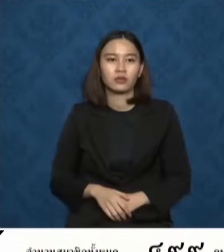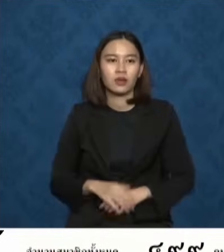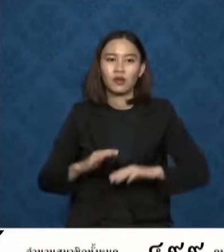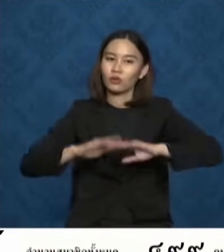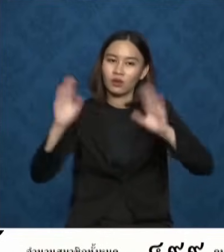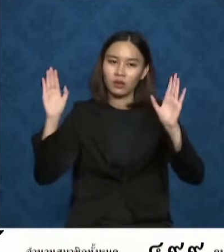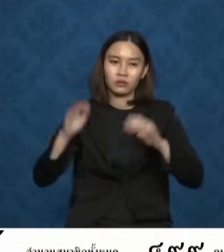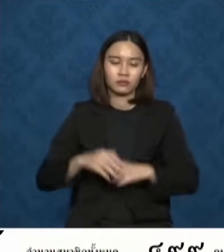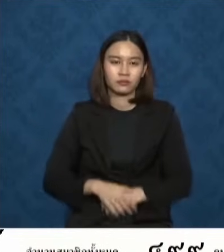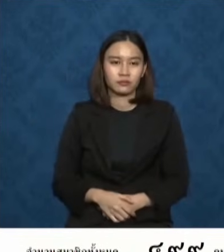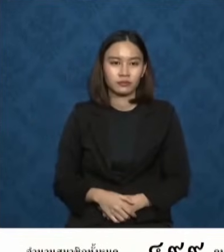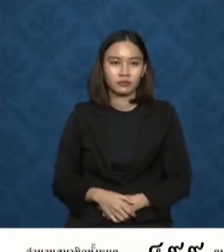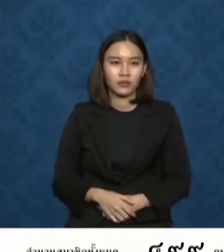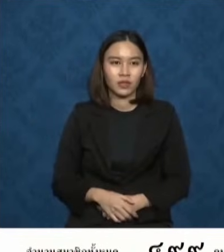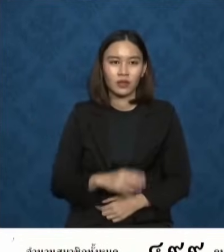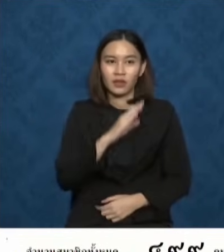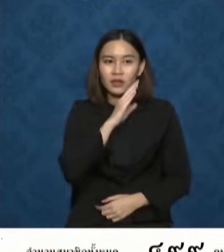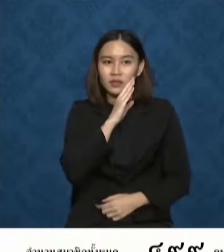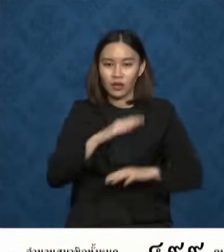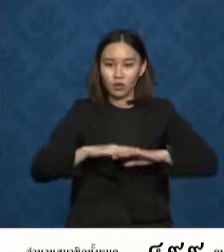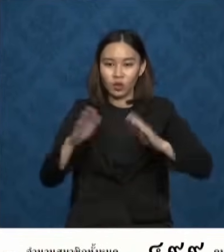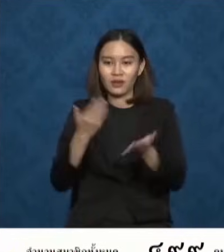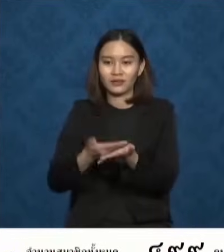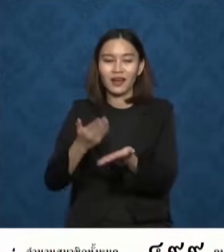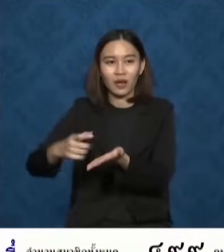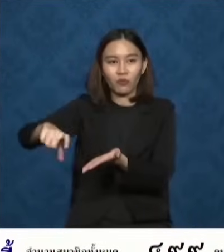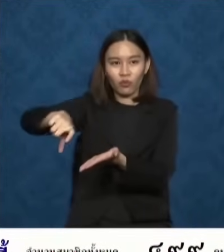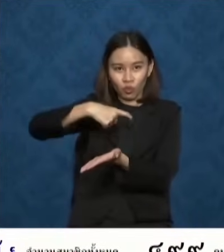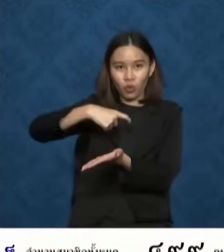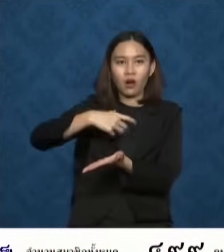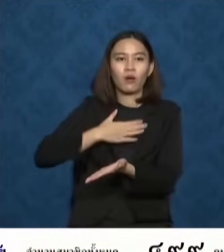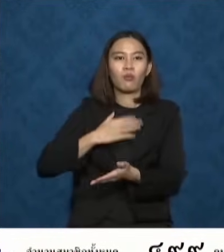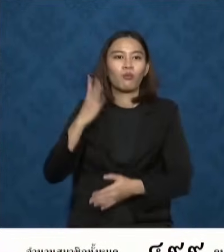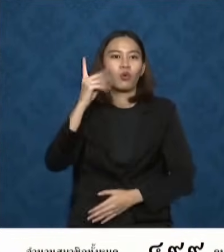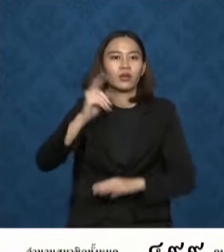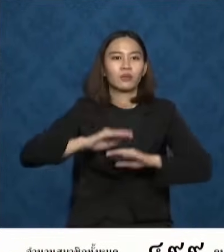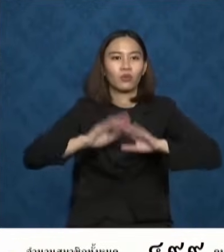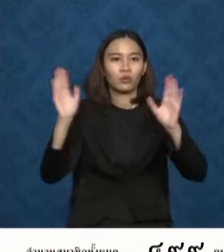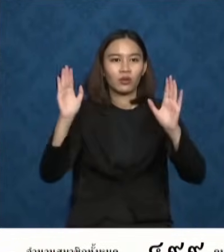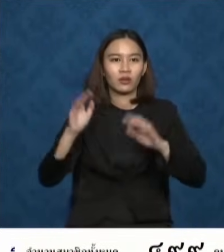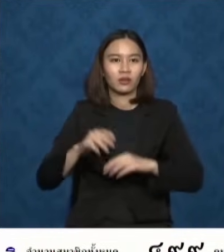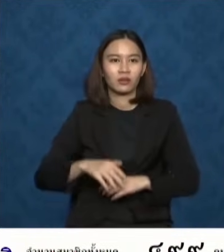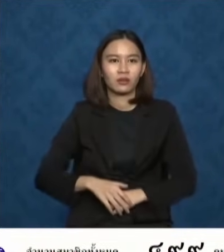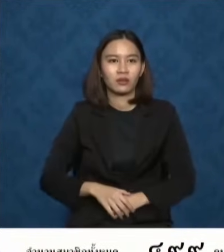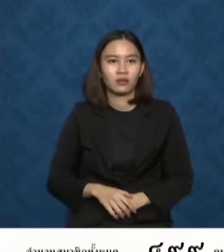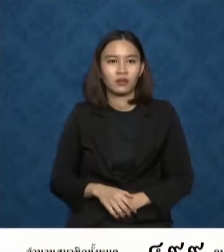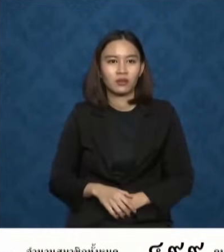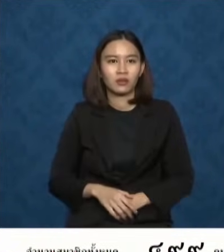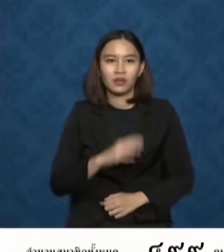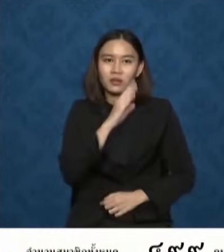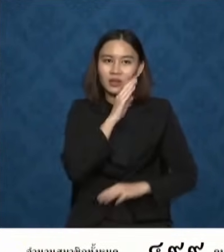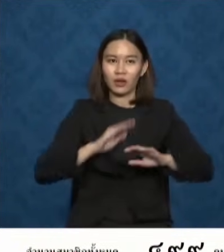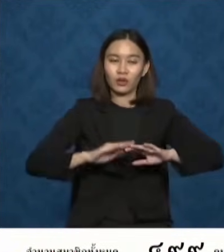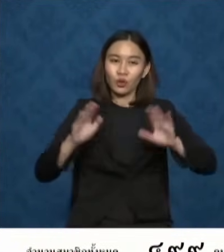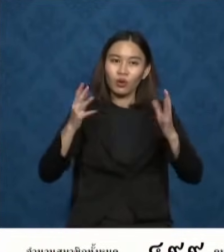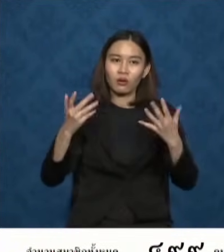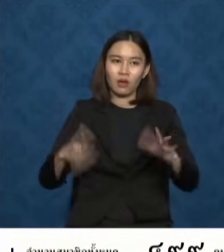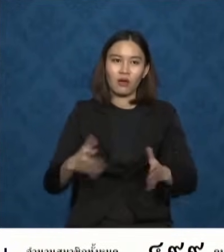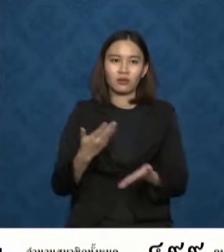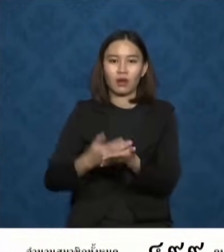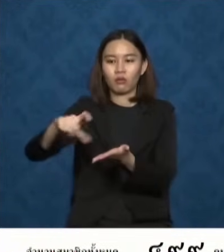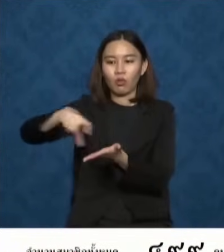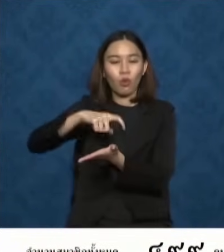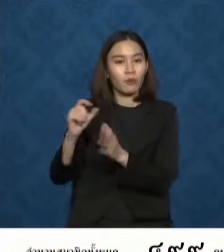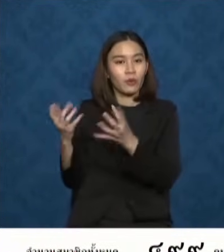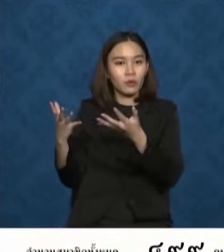กเลิกเลยถ้ายกเลิกแล้วได้เงินคืนนี่ผมยกเลิกวันพรุ่งนี้แหละแต่ถ้ายกเลิกแล้วนี่เงินไม่ได้